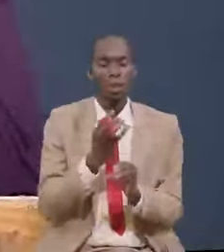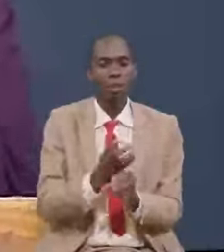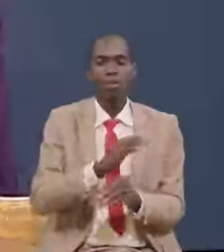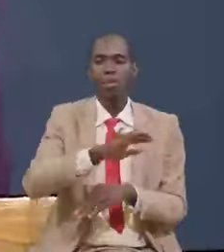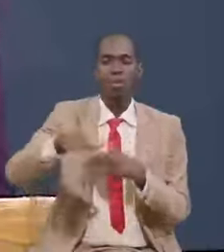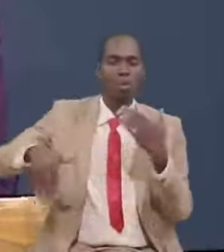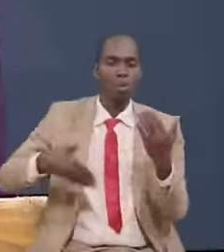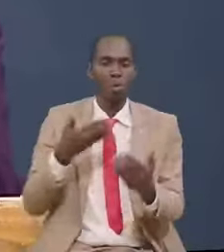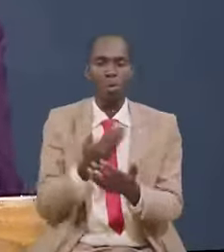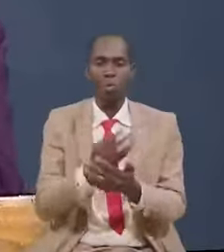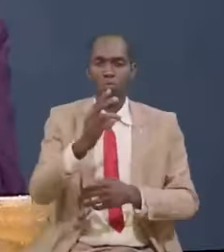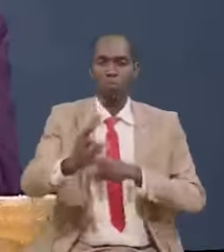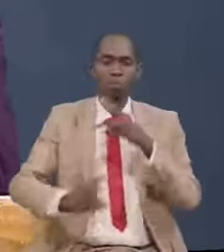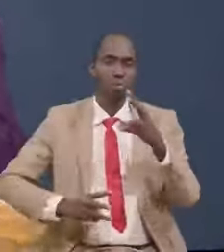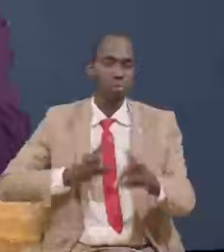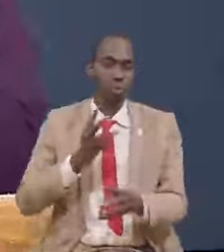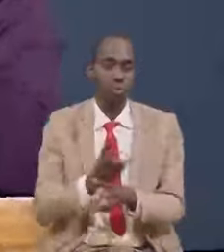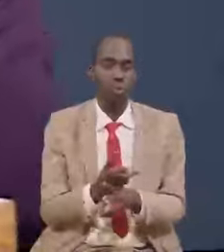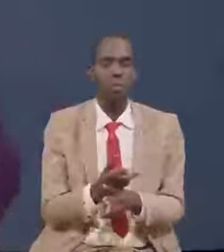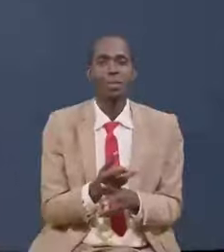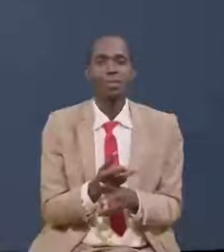Dieu a créé tout l'univers.